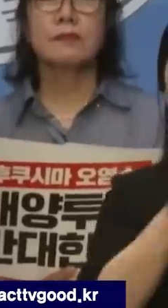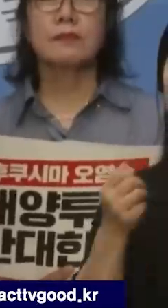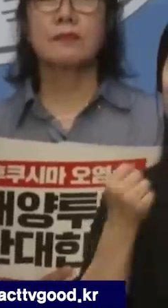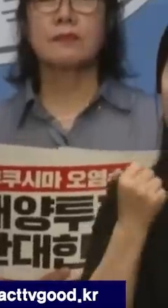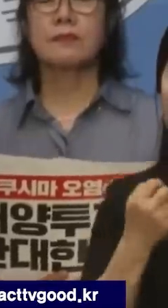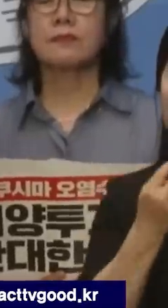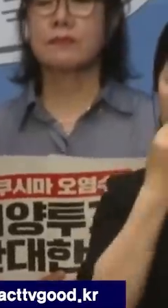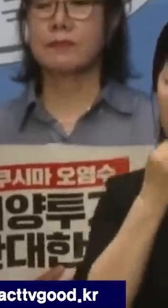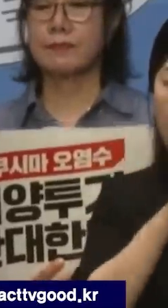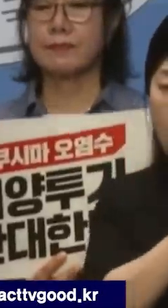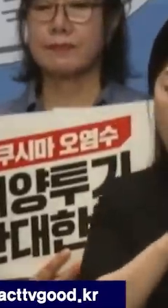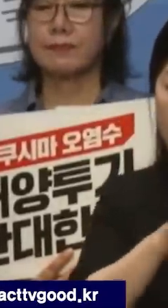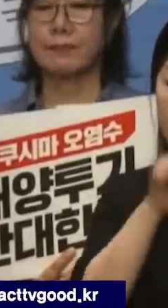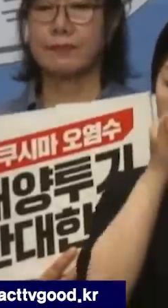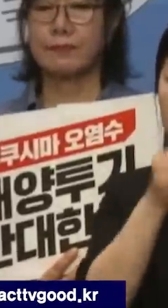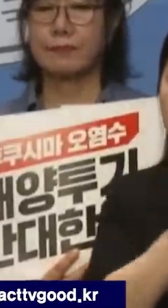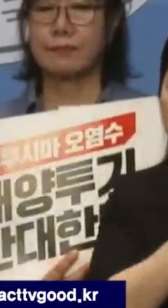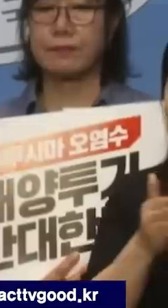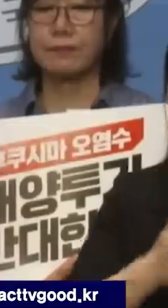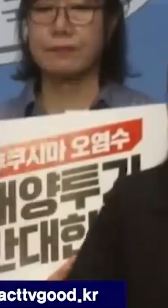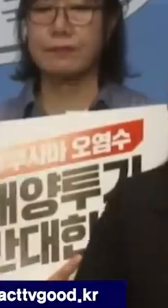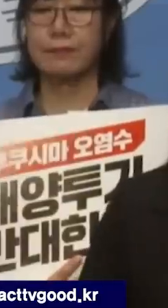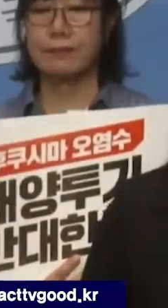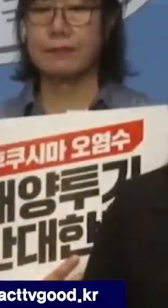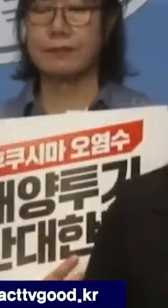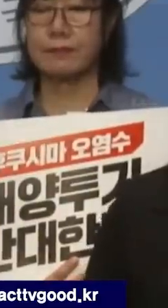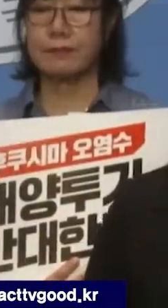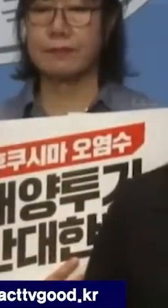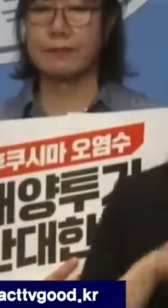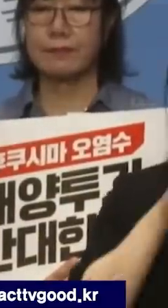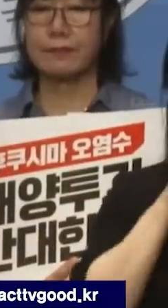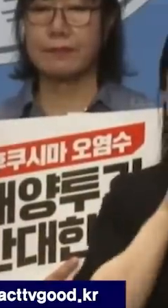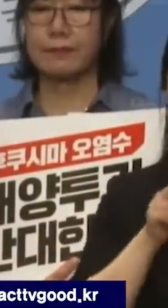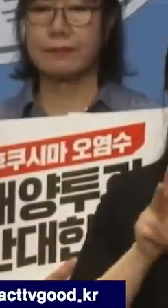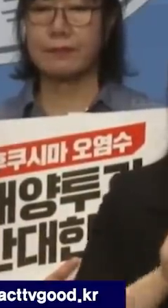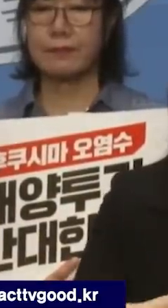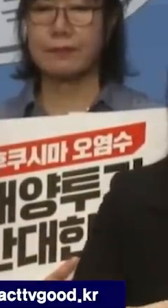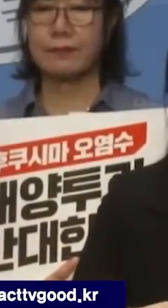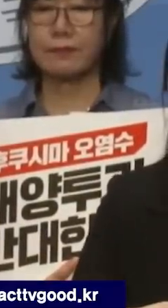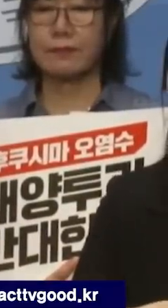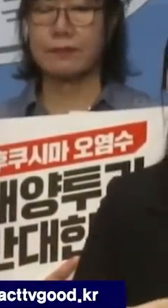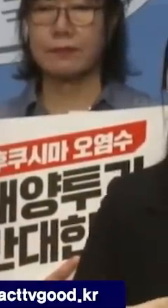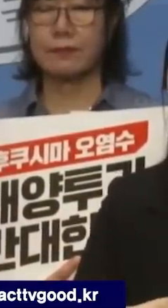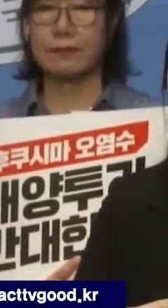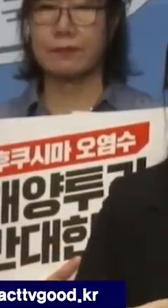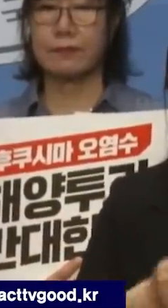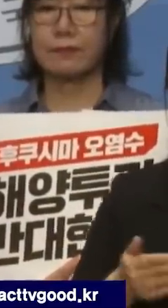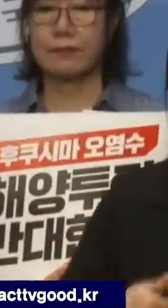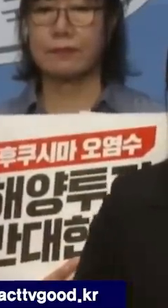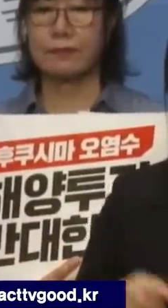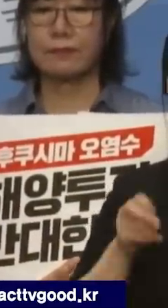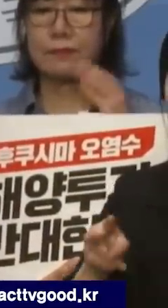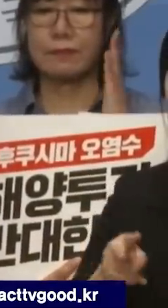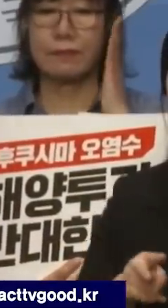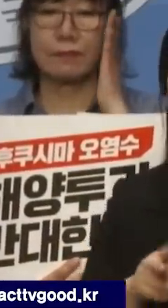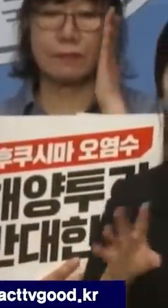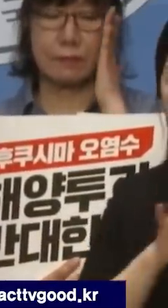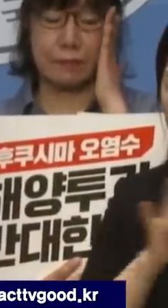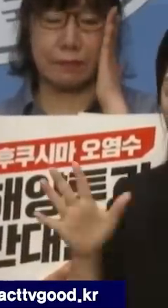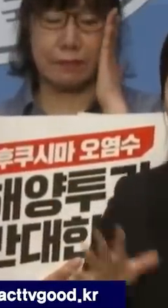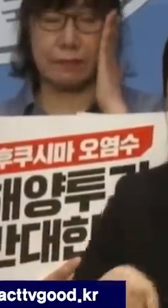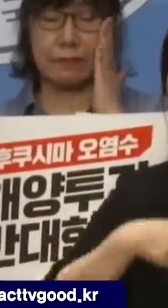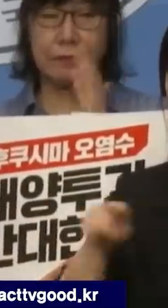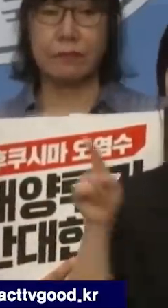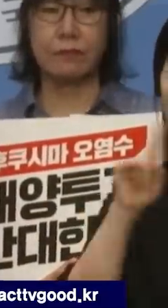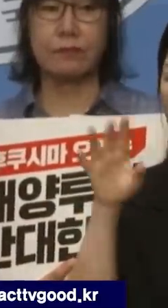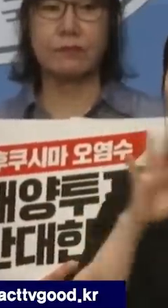생명 안전에 직결되는 때문입니다. 이 당면한 문제 앞에 여야도 없고 정치 성향도